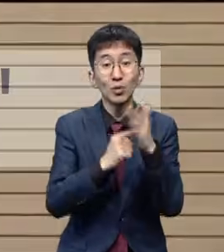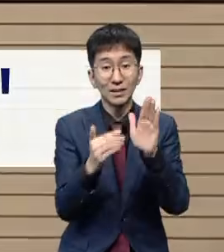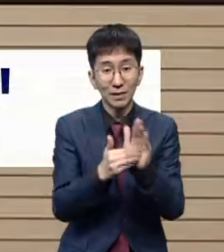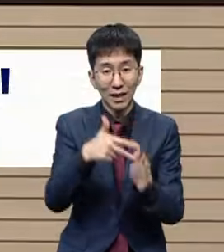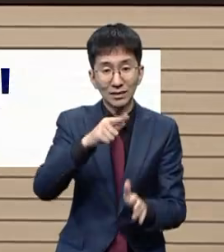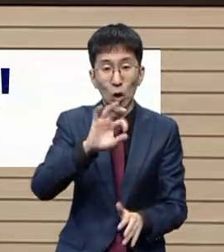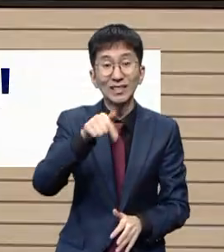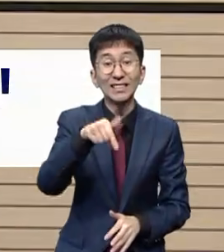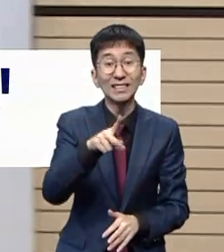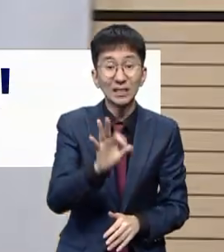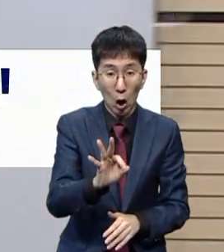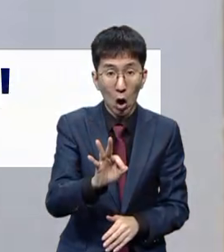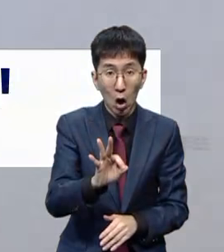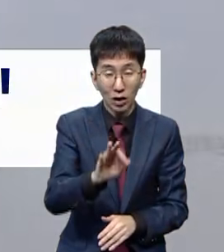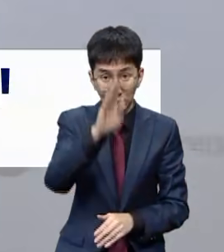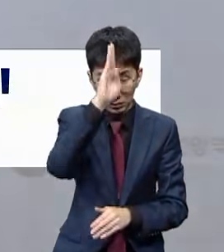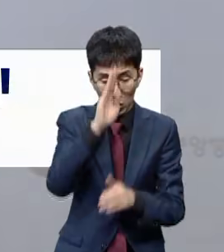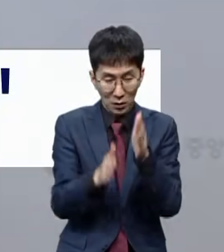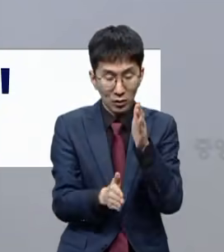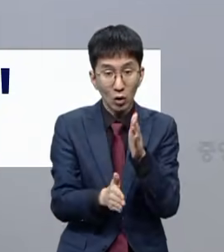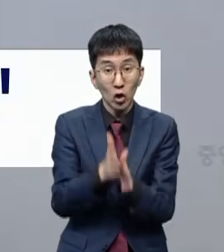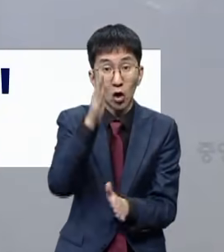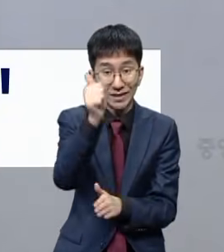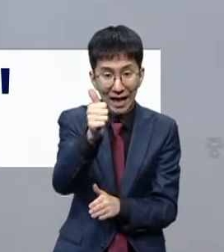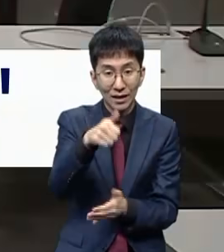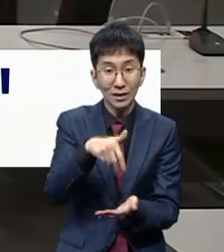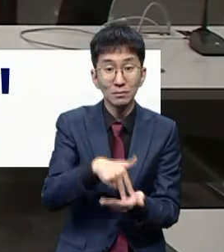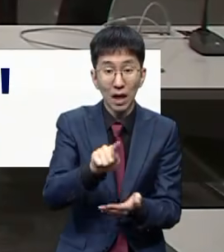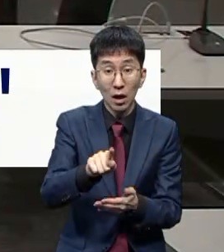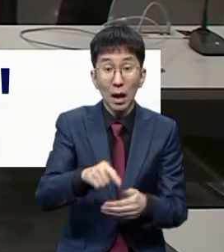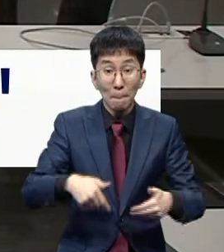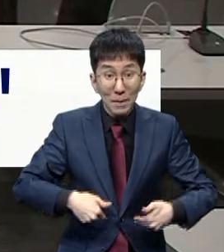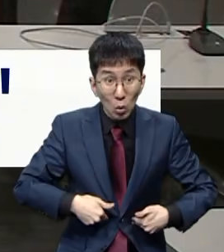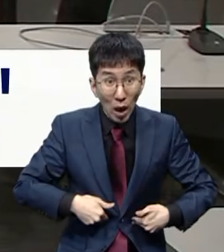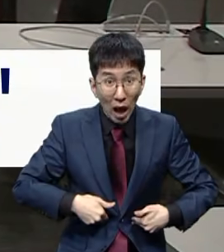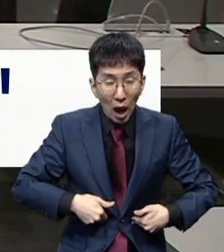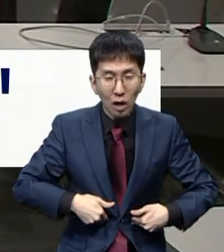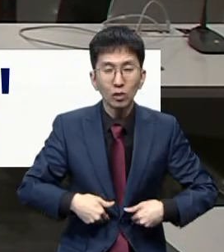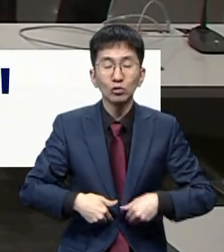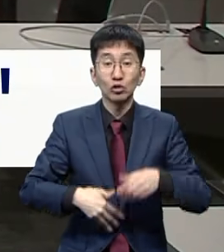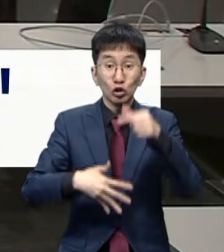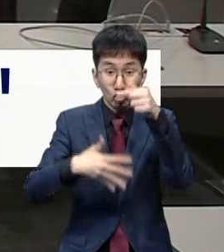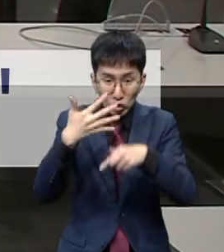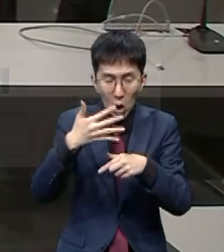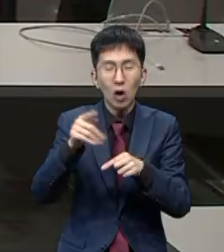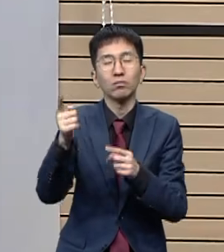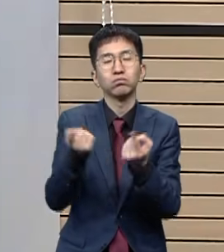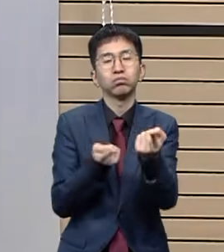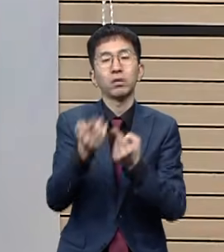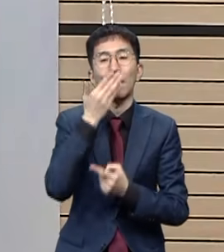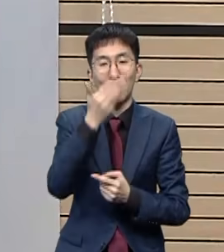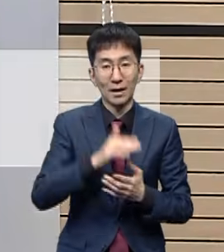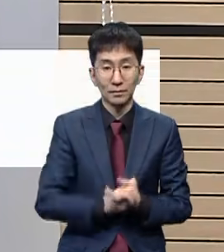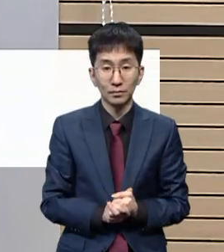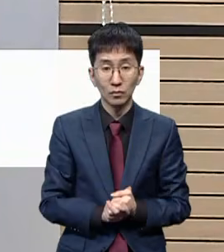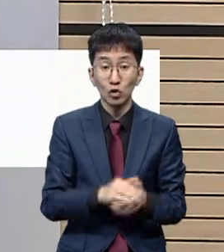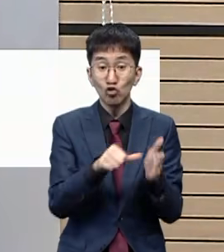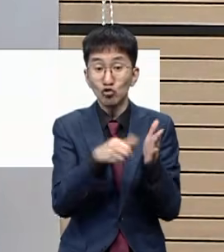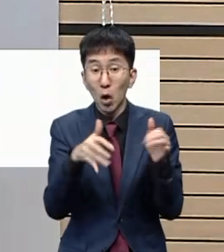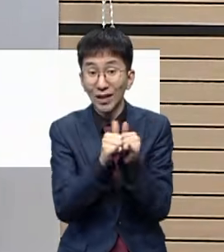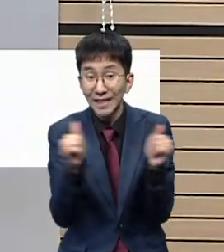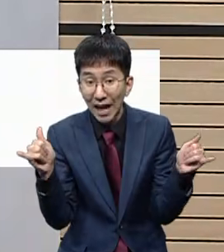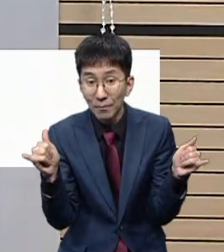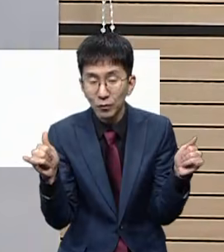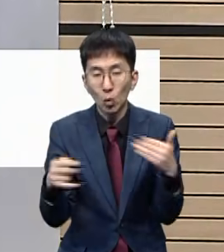정은경 질병관리 청장은 필요하면 접종 순서를 조정할 수 있단 원론적 답변을 내놨습니다 저명인사 또는